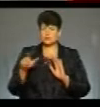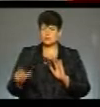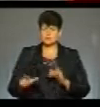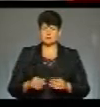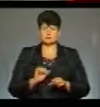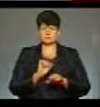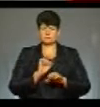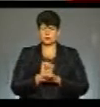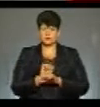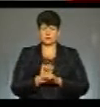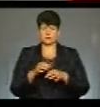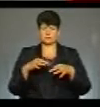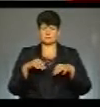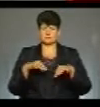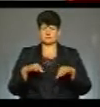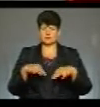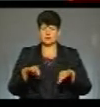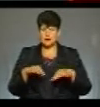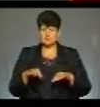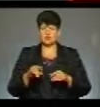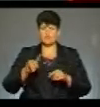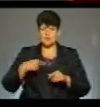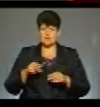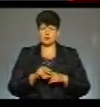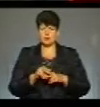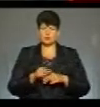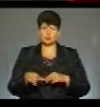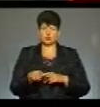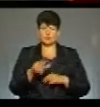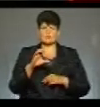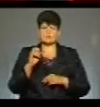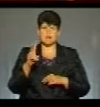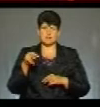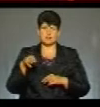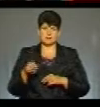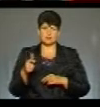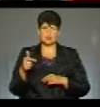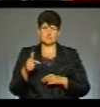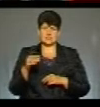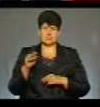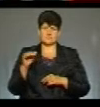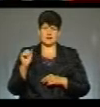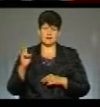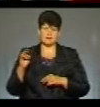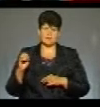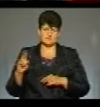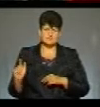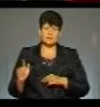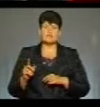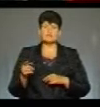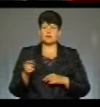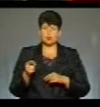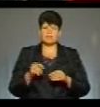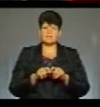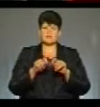транспорту поблизу Тернопільського аеропорту. Так вимагали відремонтувати дорогу Скалат-Гусятин-Жванець. В Тернополі відкрили стелу